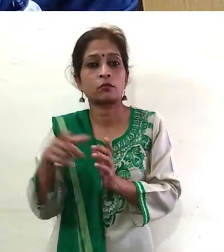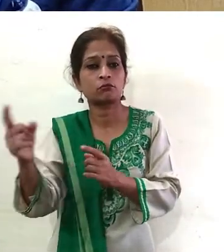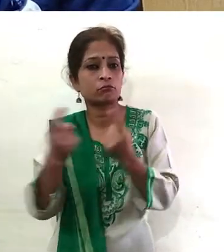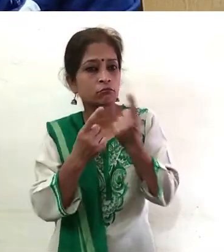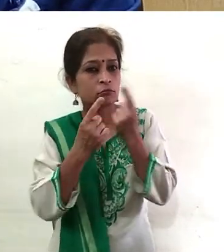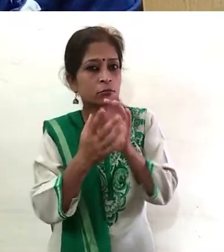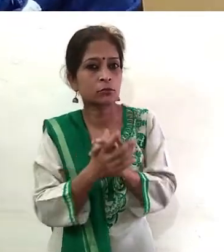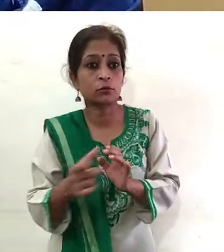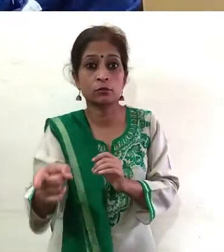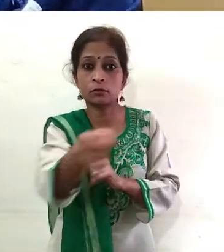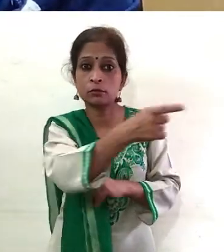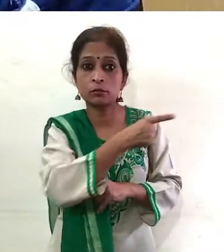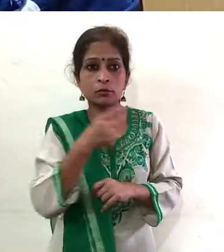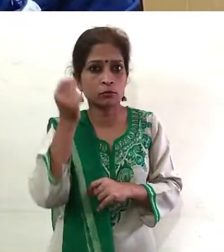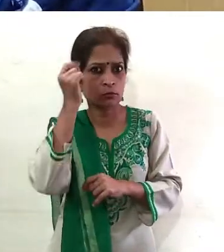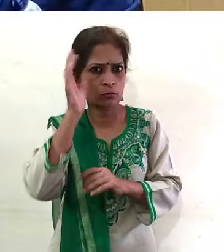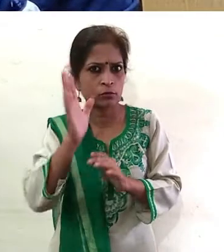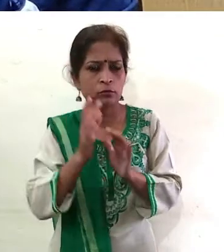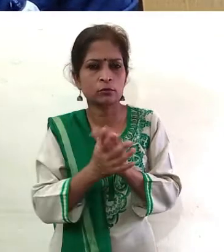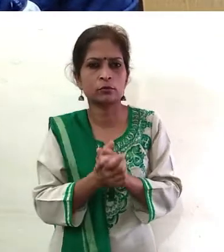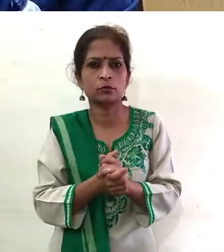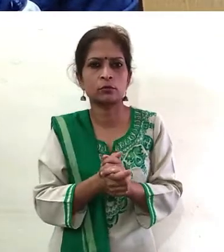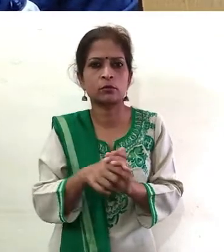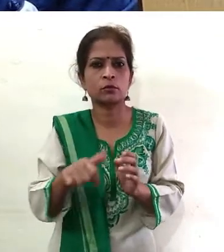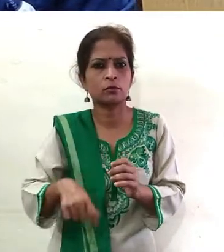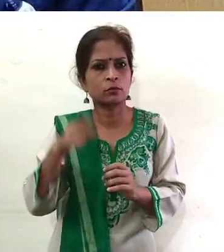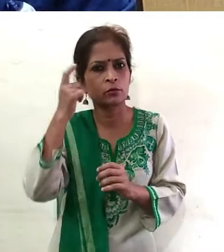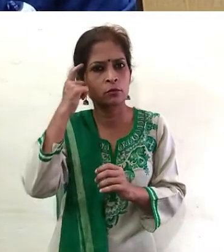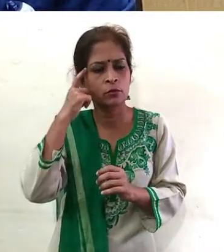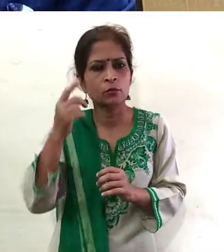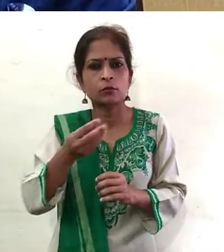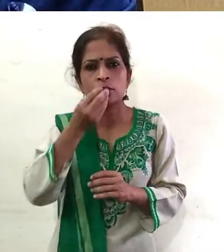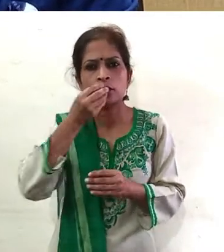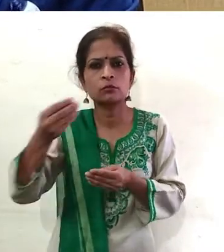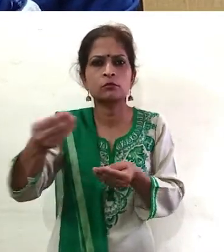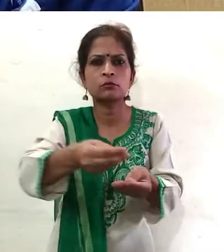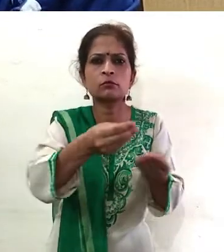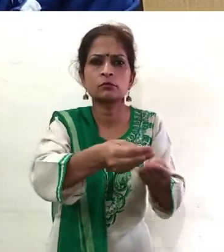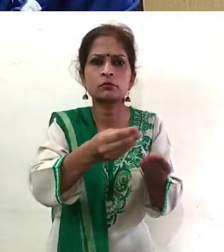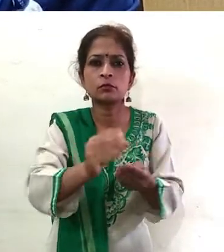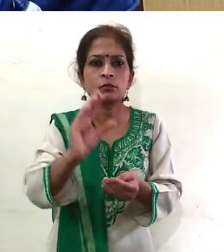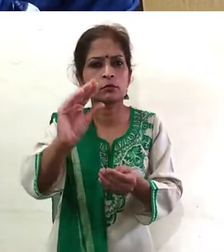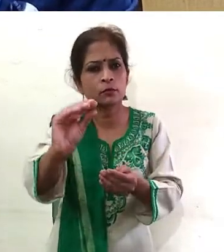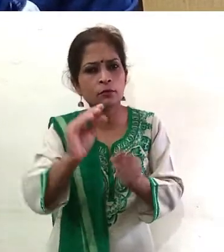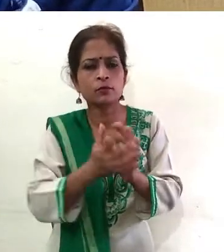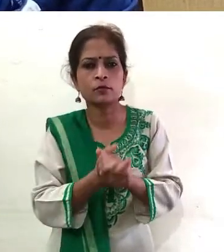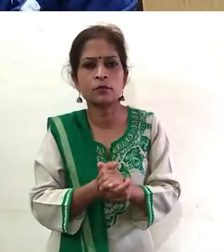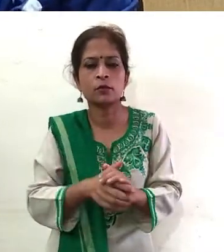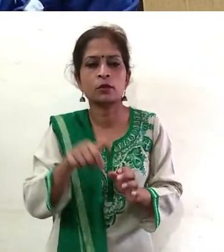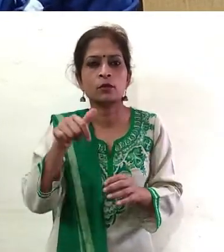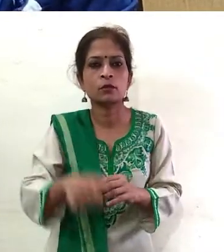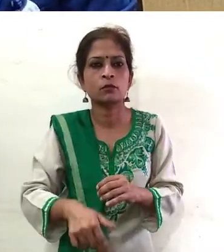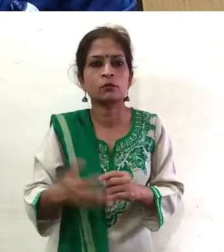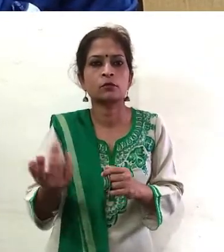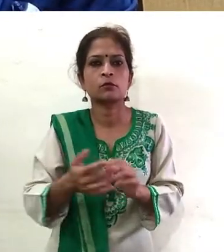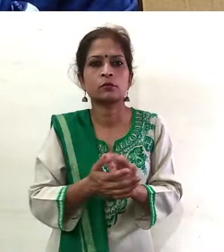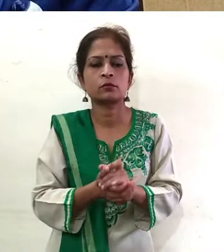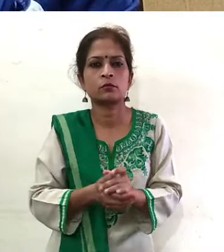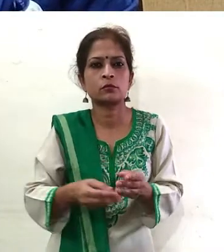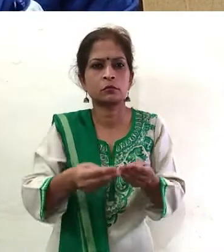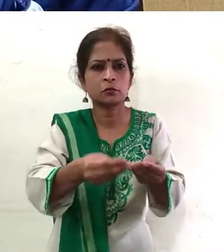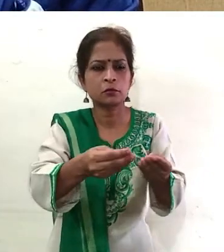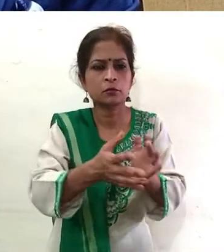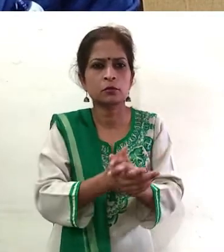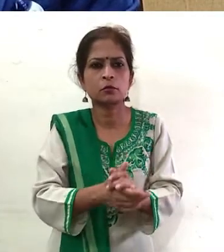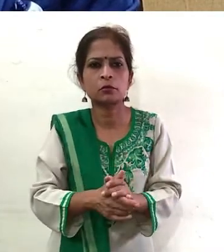ने प्रक्रिया की नाराज हैं इसलिए उन्हें सबक सिखाने के लिए भोजन की मात्रा कम करते रहें ताकि वह यह बोलकर निकल जाए जाए कि हां भाई